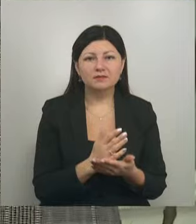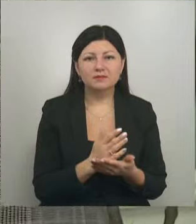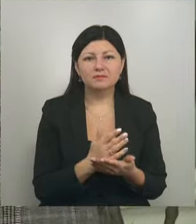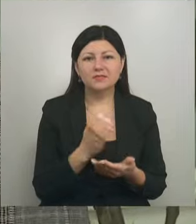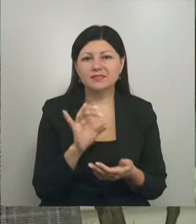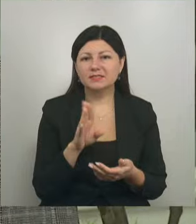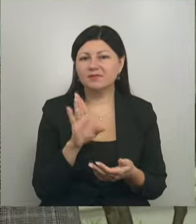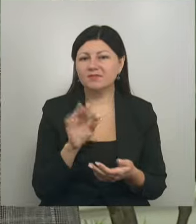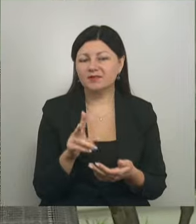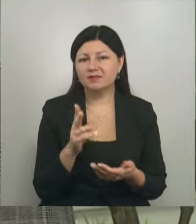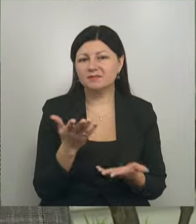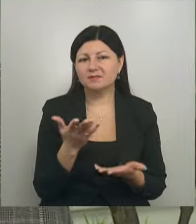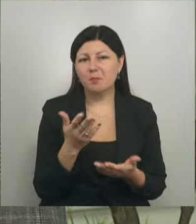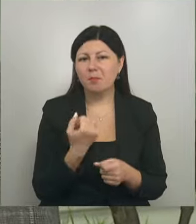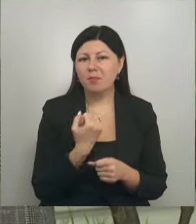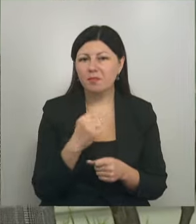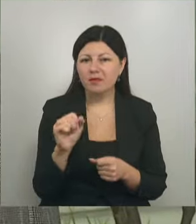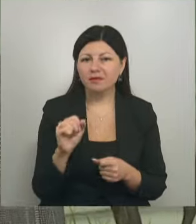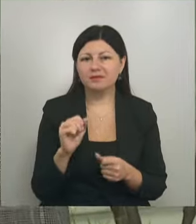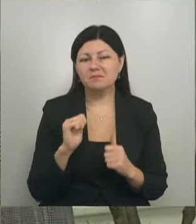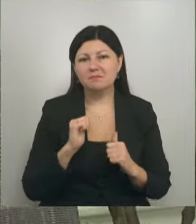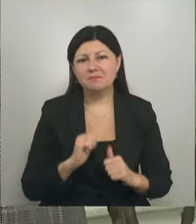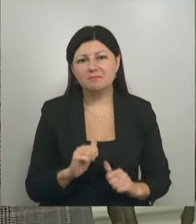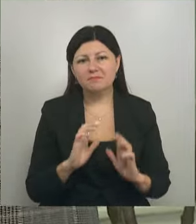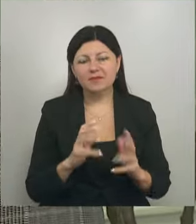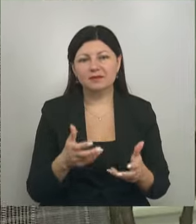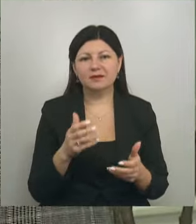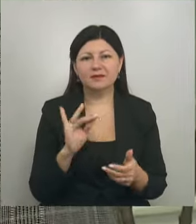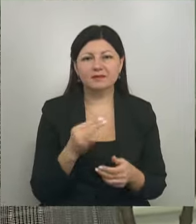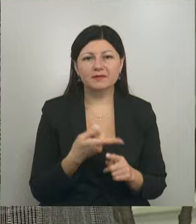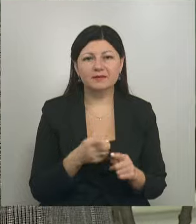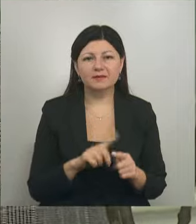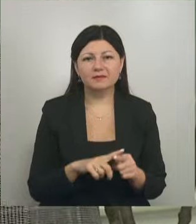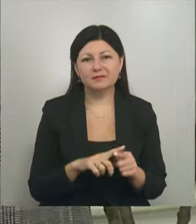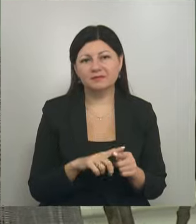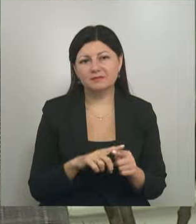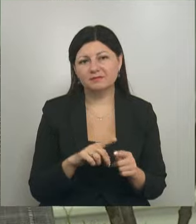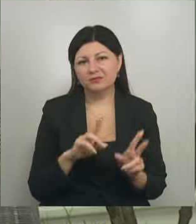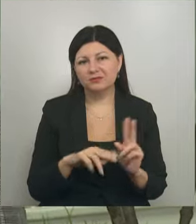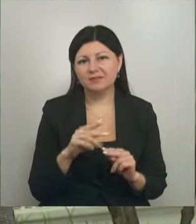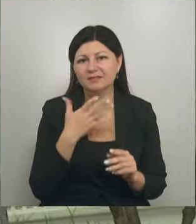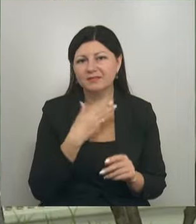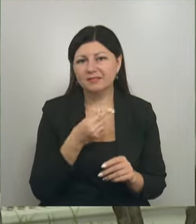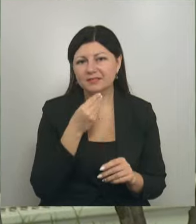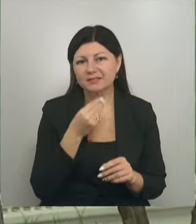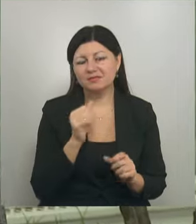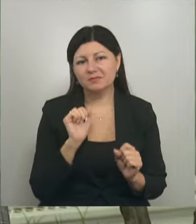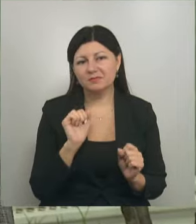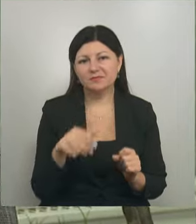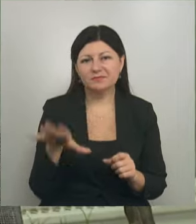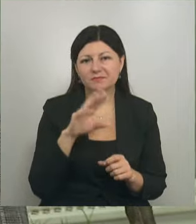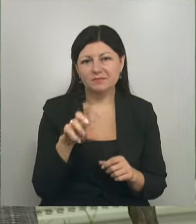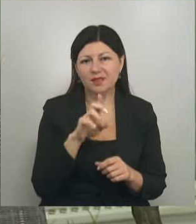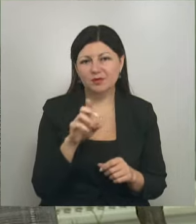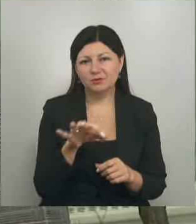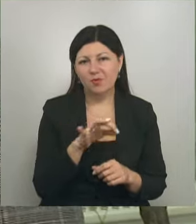символом победы, символом мира. И мы считаем, что эта культура достойна, красиво заполнять всю Белгородскую